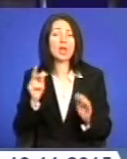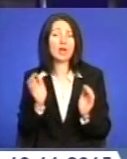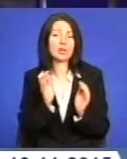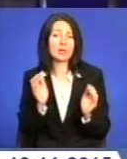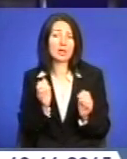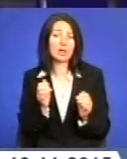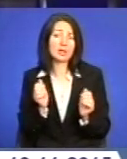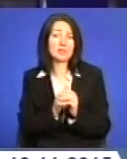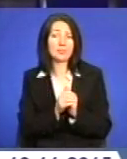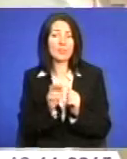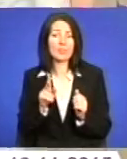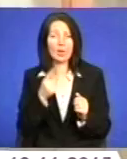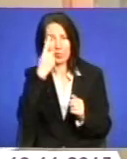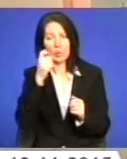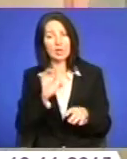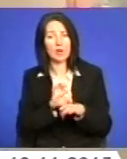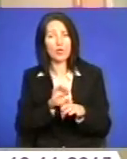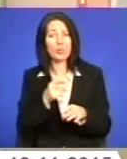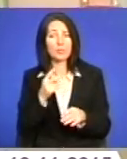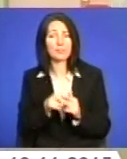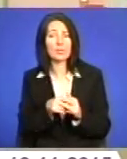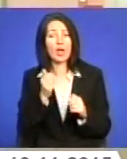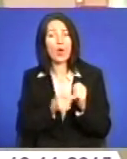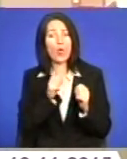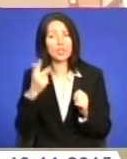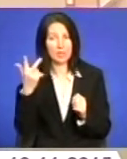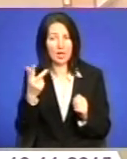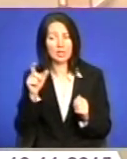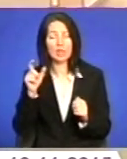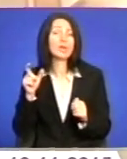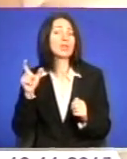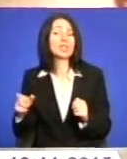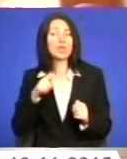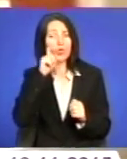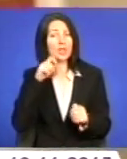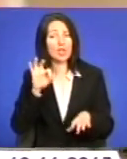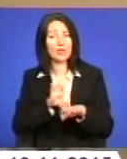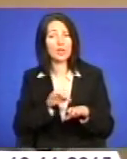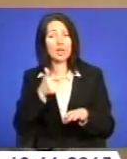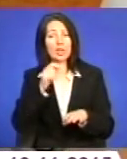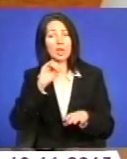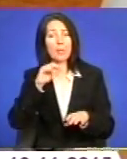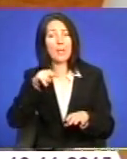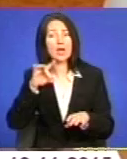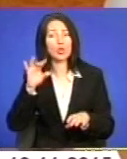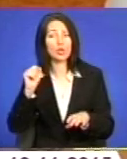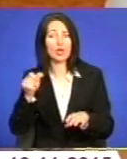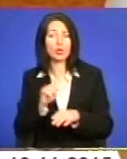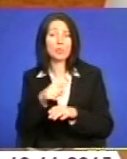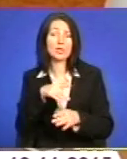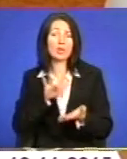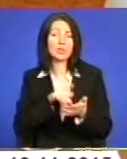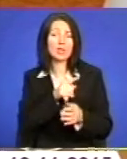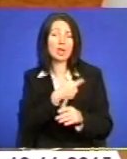– дивимося у сюжеті. Кожен третій житель України хворіє гіпертонією. У Тернопільській міській лікарні номер 2 –